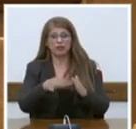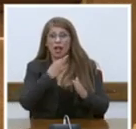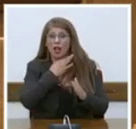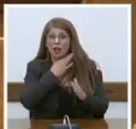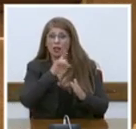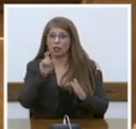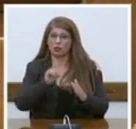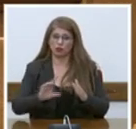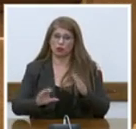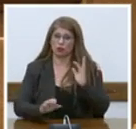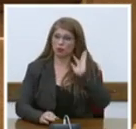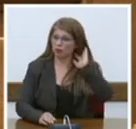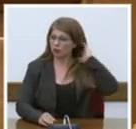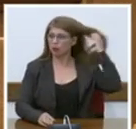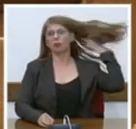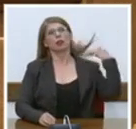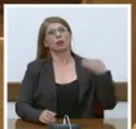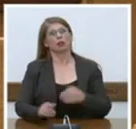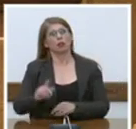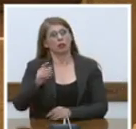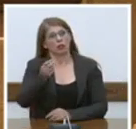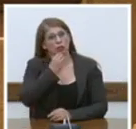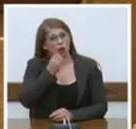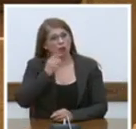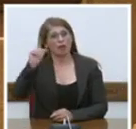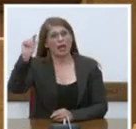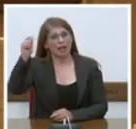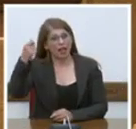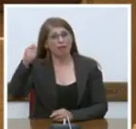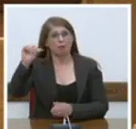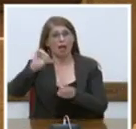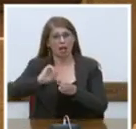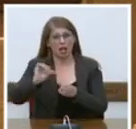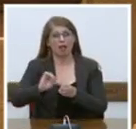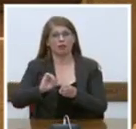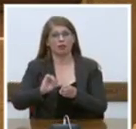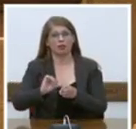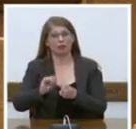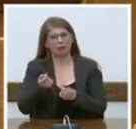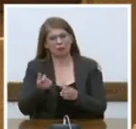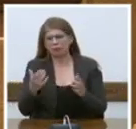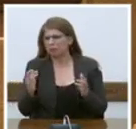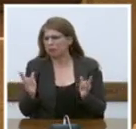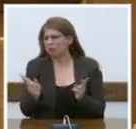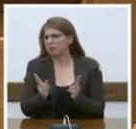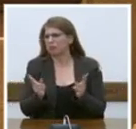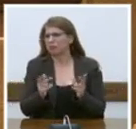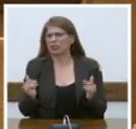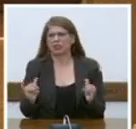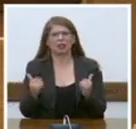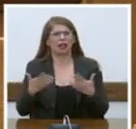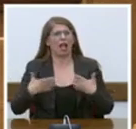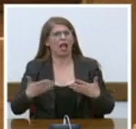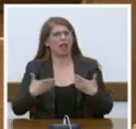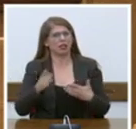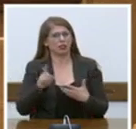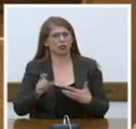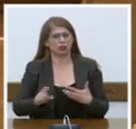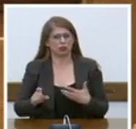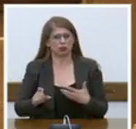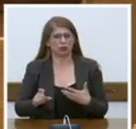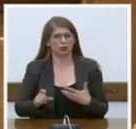ζωή. Τα τρόφιμα, το ρεύμα, τα καύσιμα, οι μικροχαρές της ζωής, τα υλικά και τα αναγκαία της